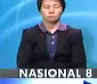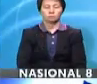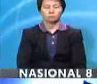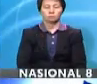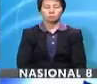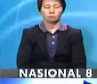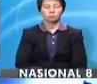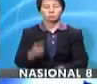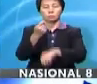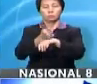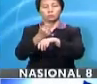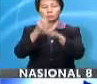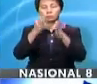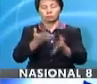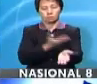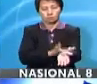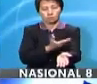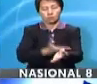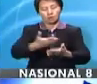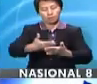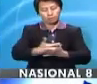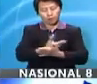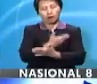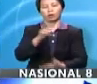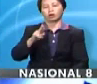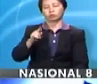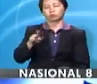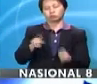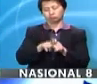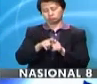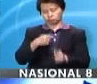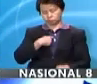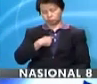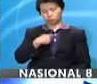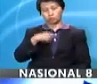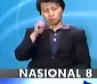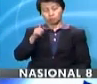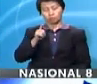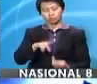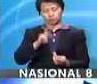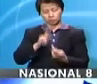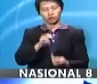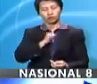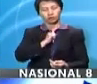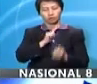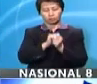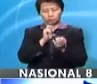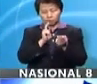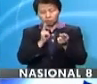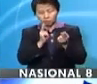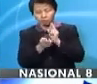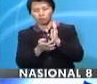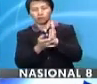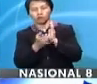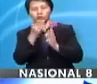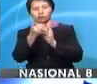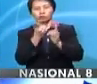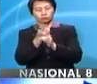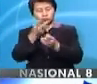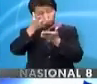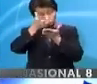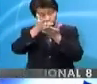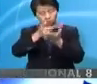Ya, para petugas generasi baru RTM seperti kami perlu pantas menyesuaikan diri dengan perubahan teknologi dunia penyiaran